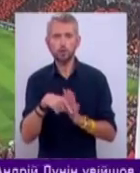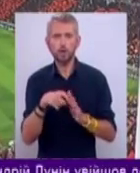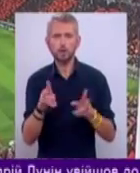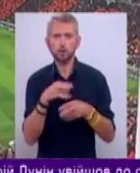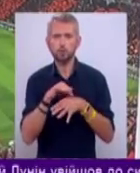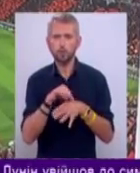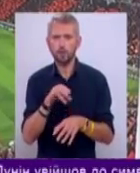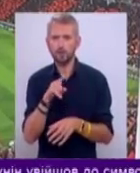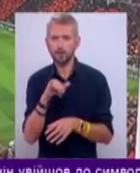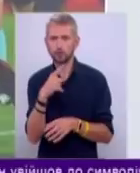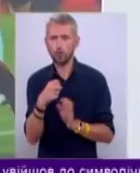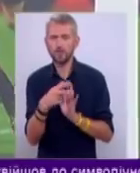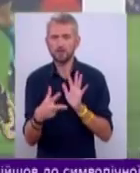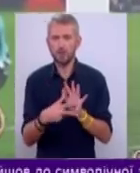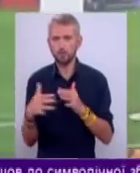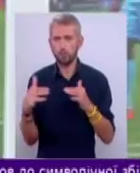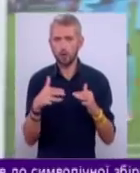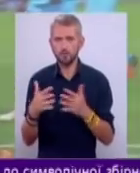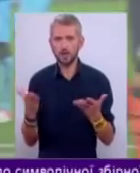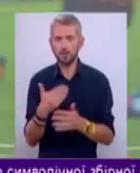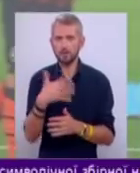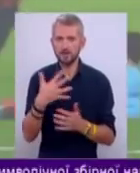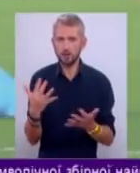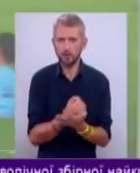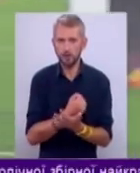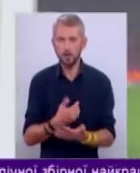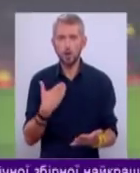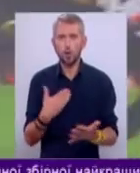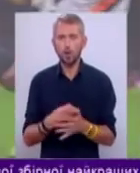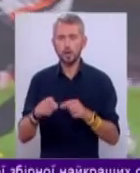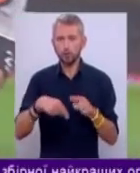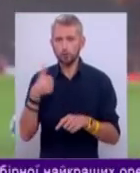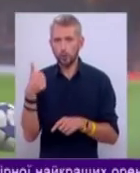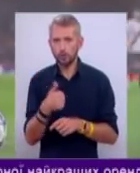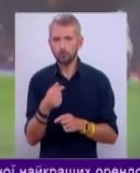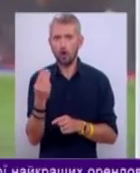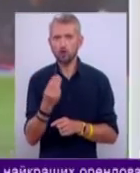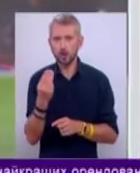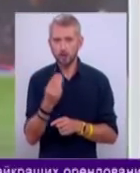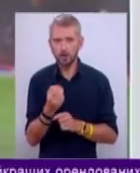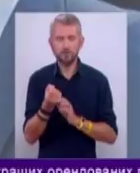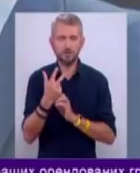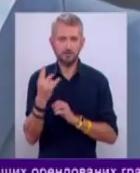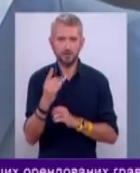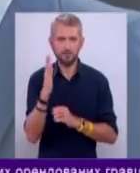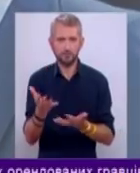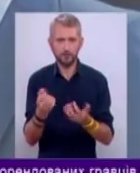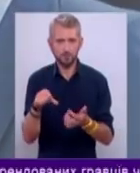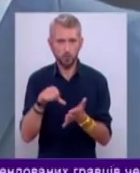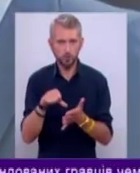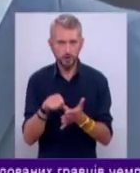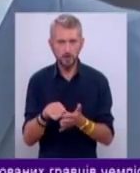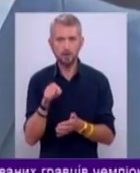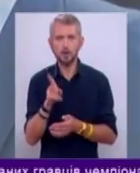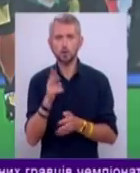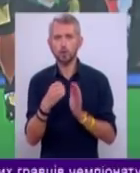провів у Лізі Чемпіонів 118 поєдинків, з яких 50 виграв. І ось наступного тижня Шахтар у 13-й візьме у ньому участь.